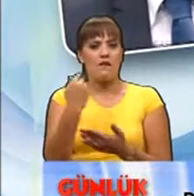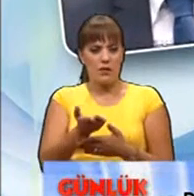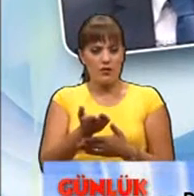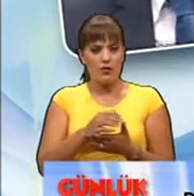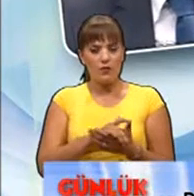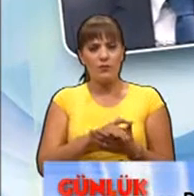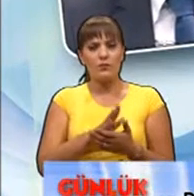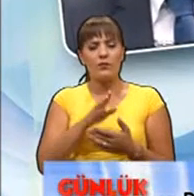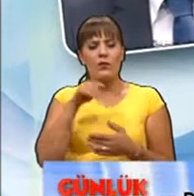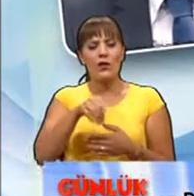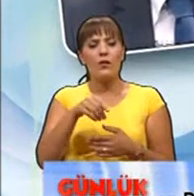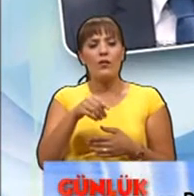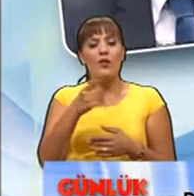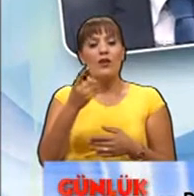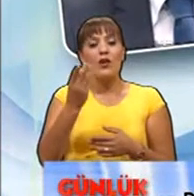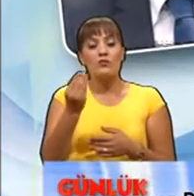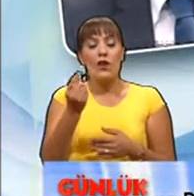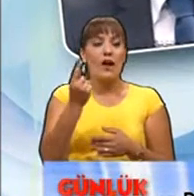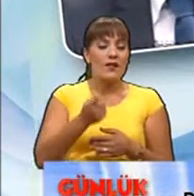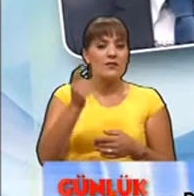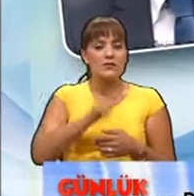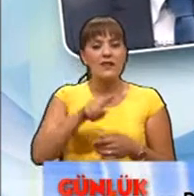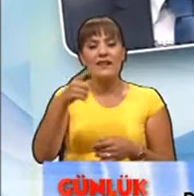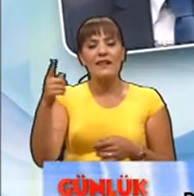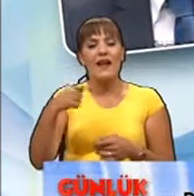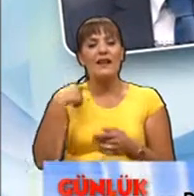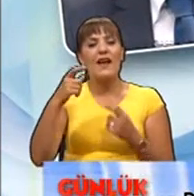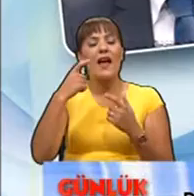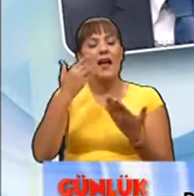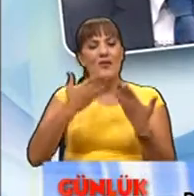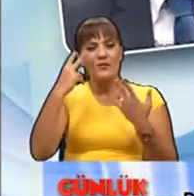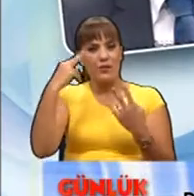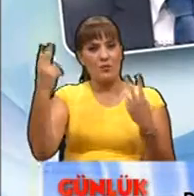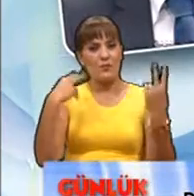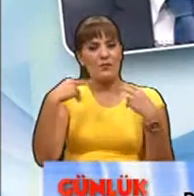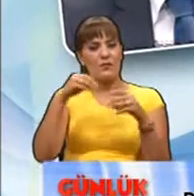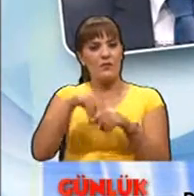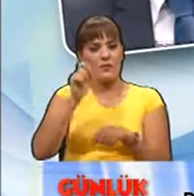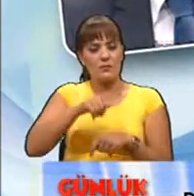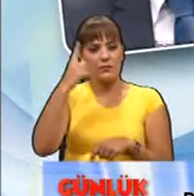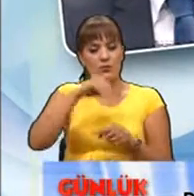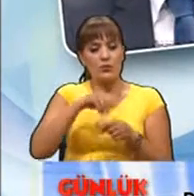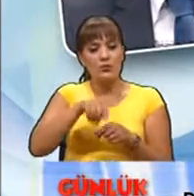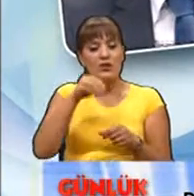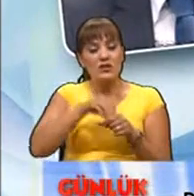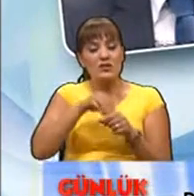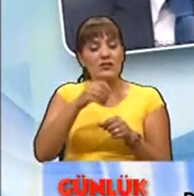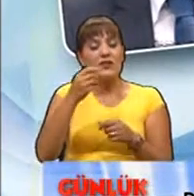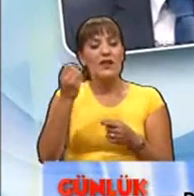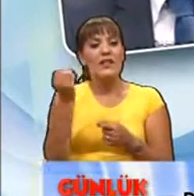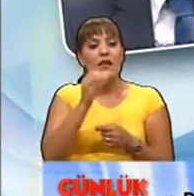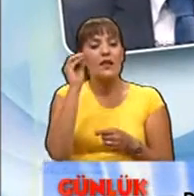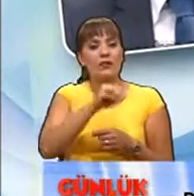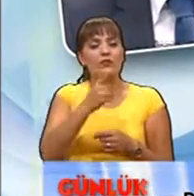veriliyor. Hı hı. Dozu aslında diğer estetik amaçlı olanlarda da hepsinde çok önemli ama evet. Bunda da dozu çok önemli çünkü